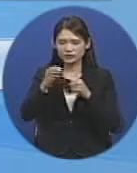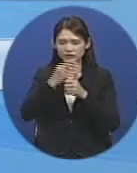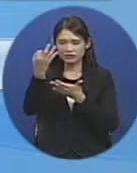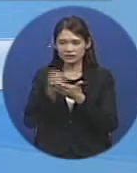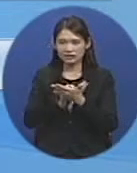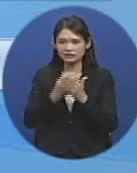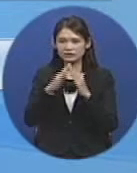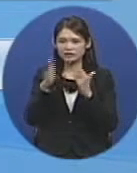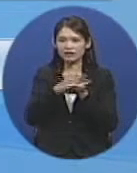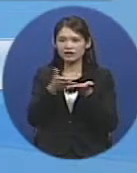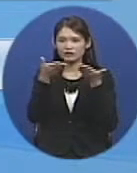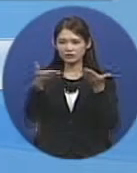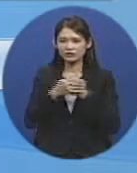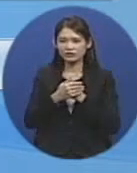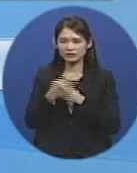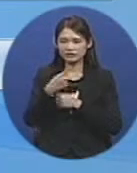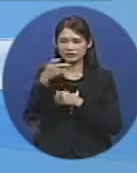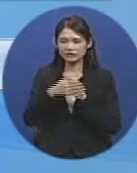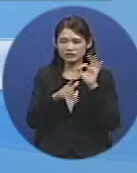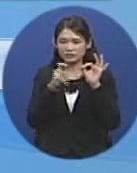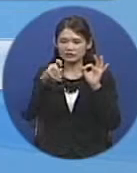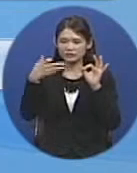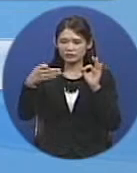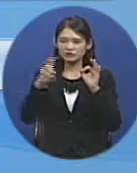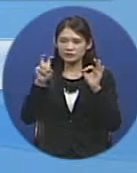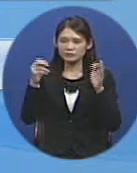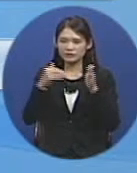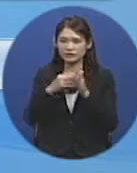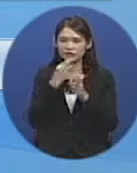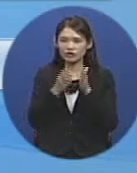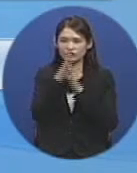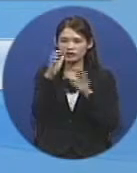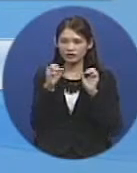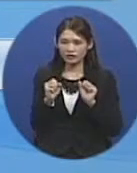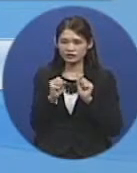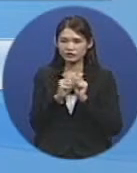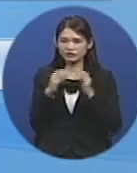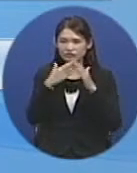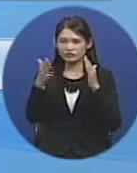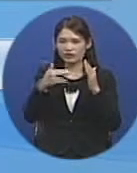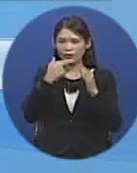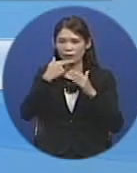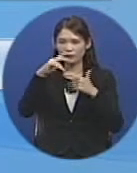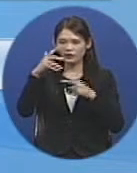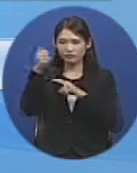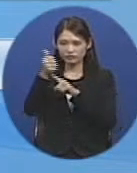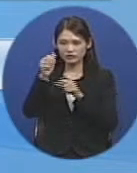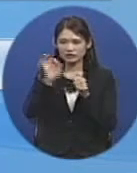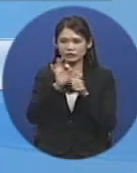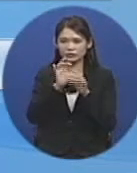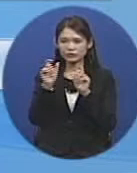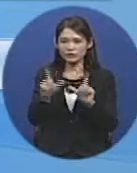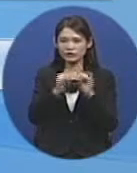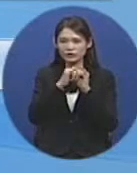입주 신청 기간은 10월 14일부터 20일까지며 대상은 서울시에 거주하는 무주택 가구주인,